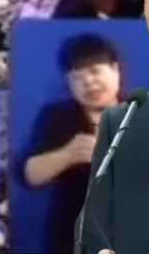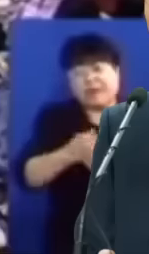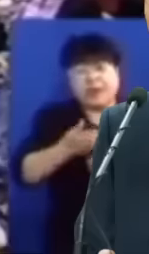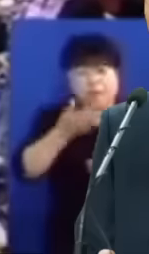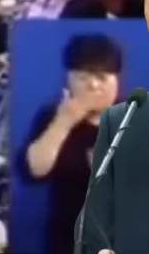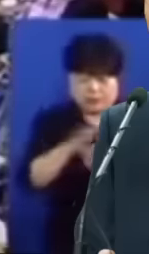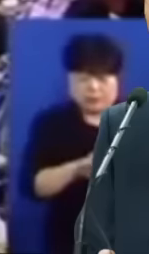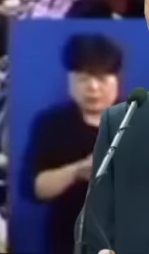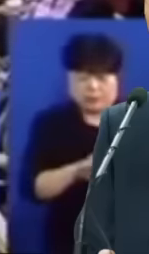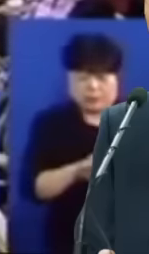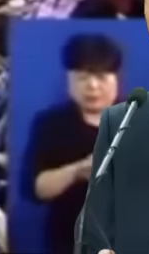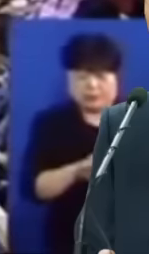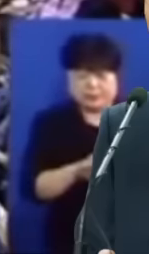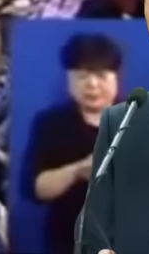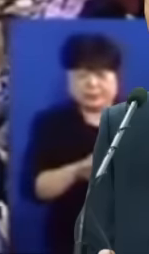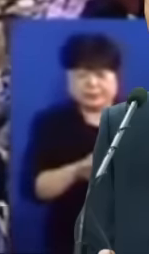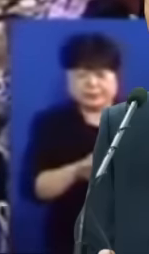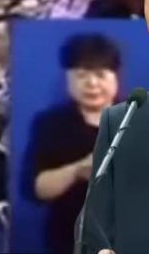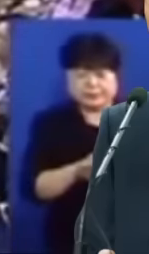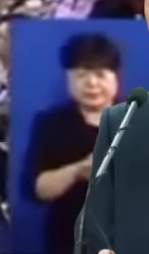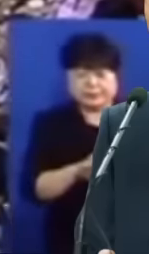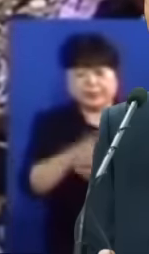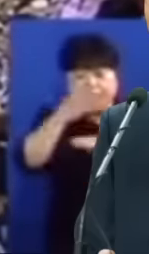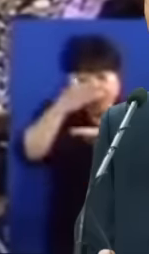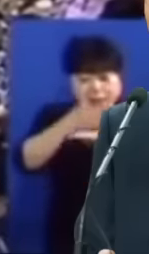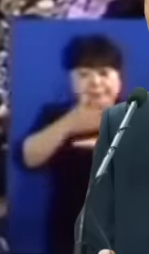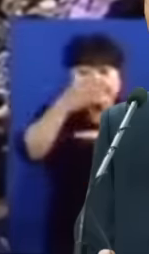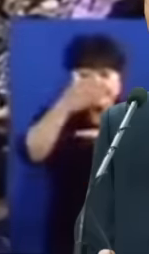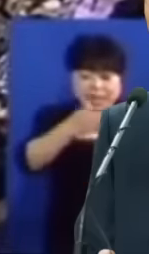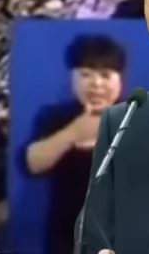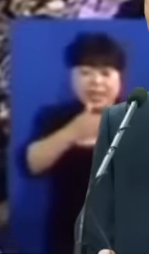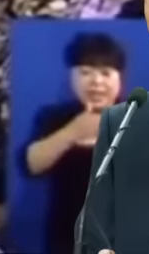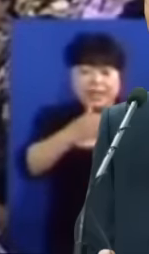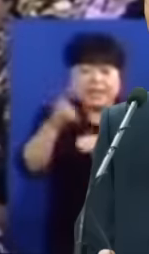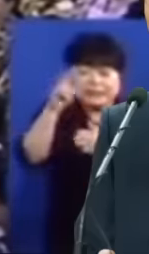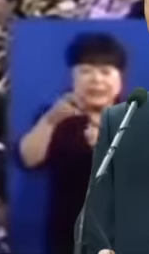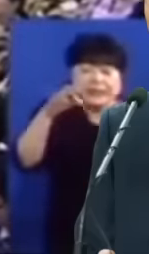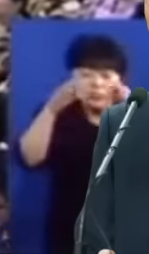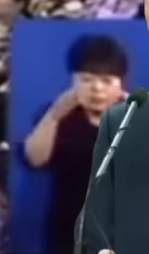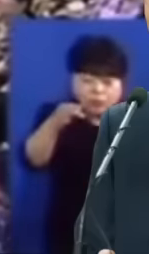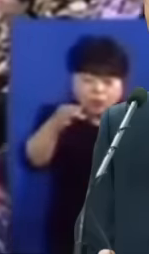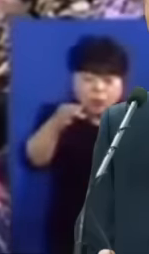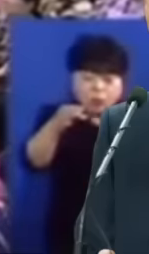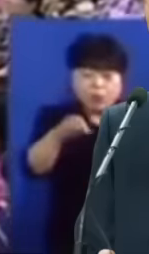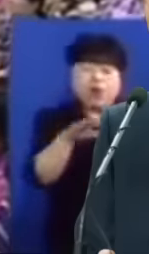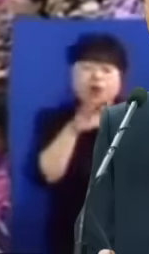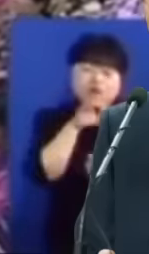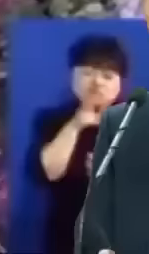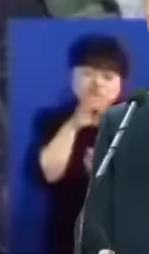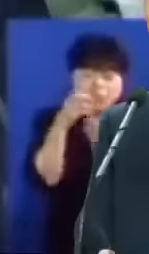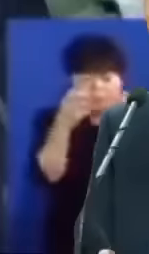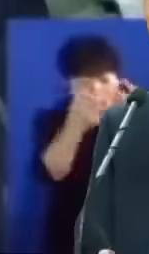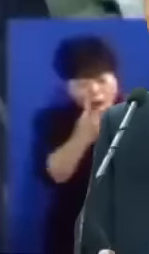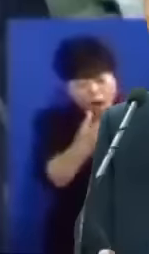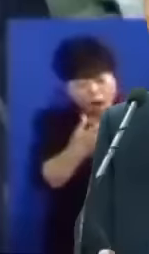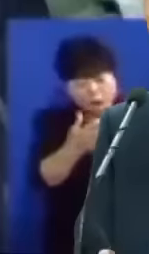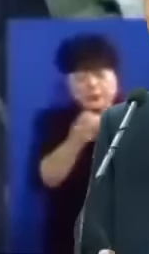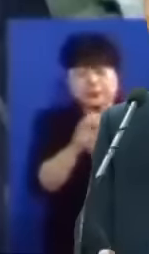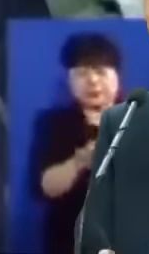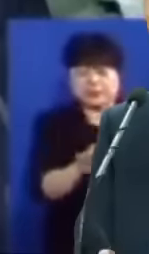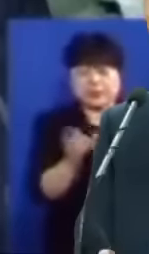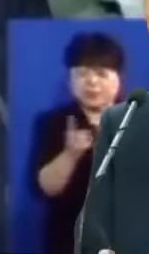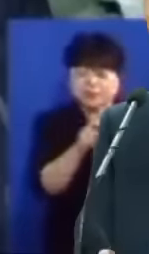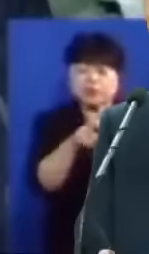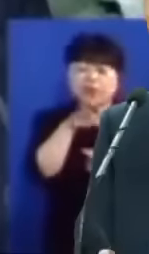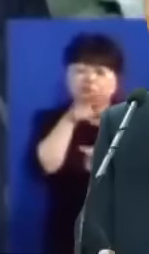먹었나이다. 여기에 이제는 감사와 찬양은 없고 원망만 꽉 들어찼습니다.